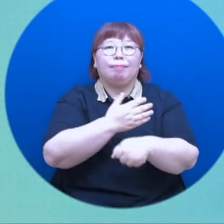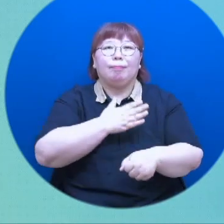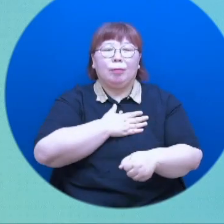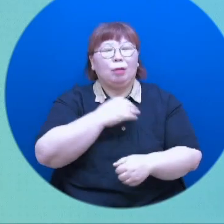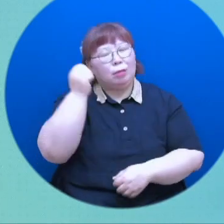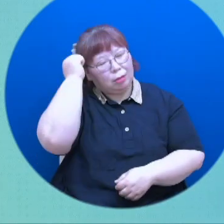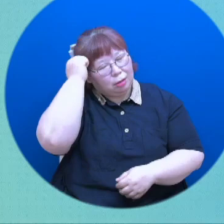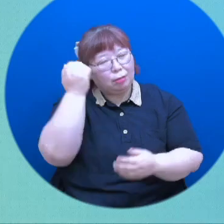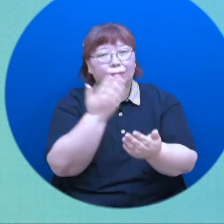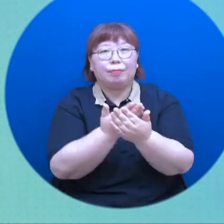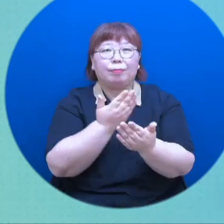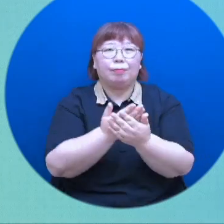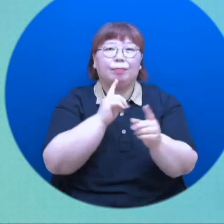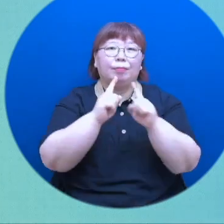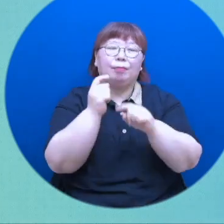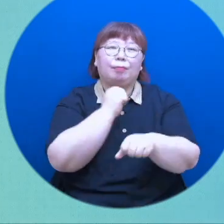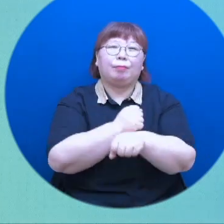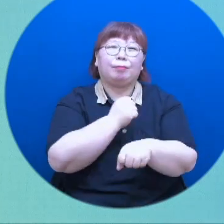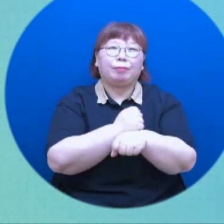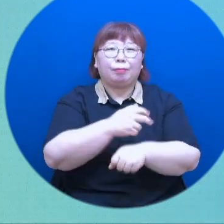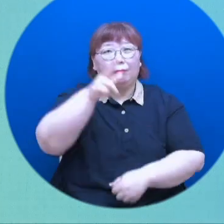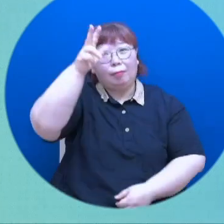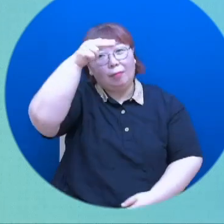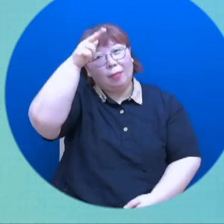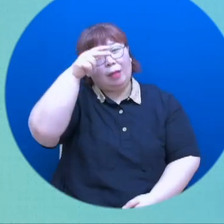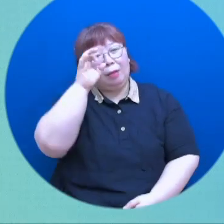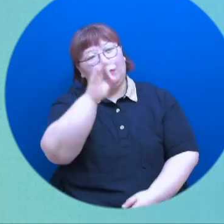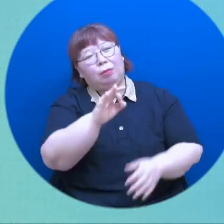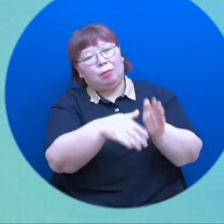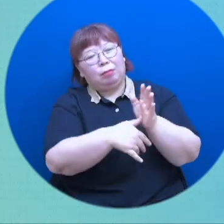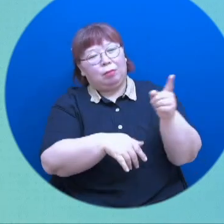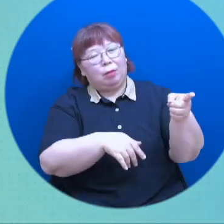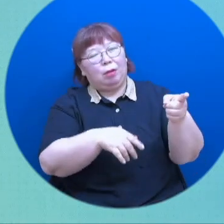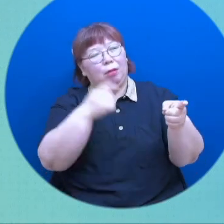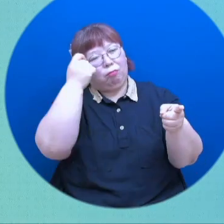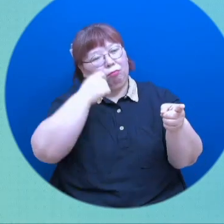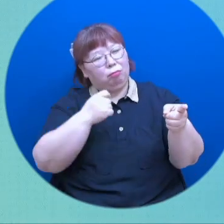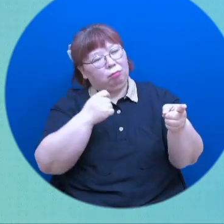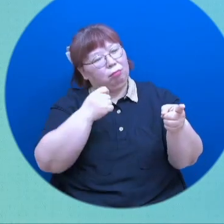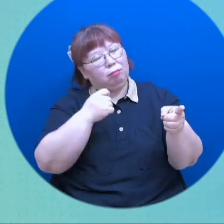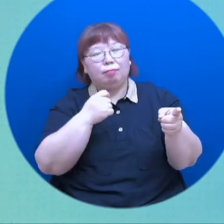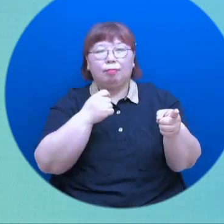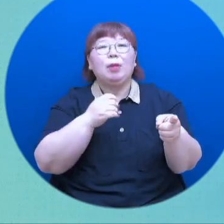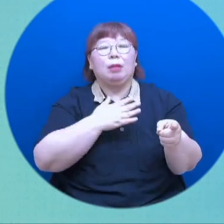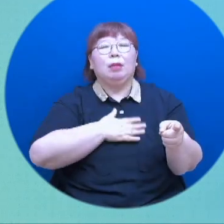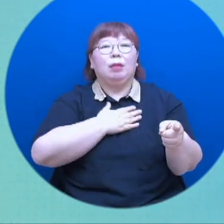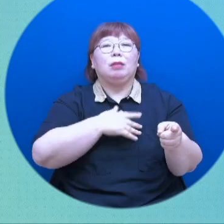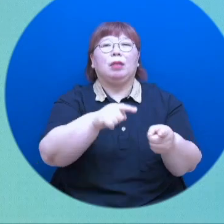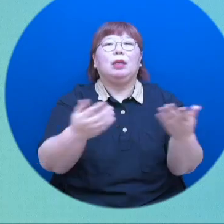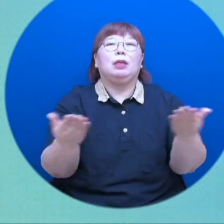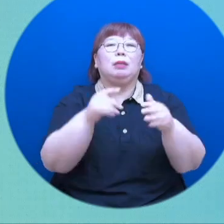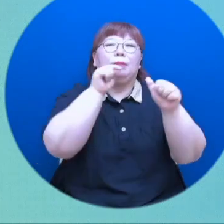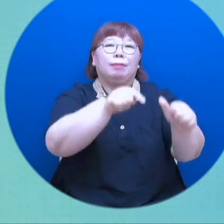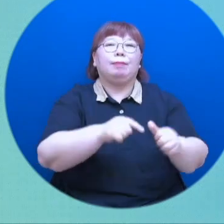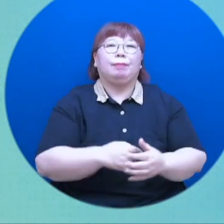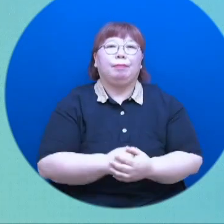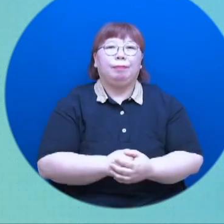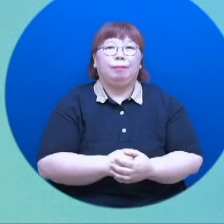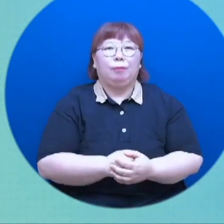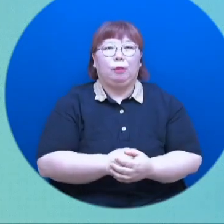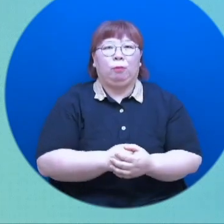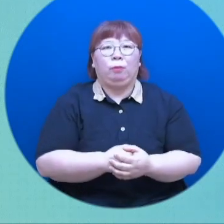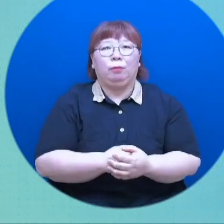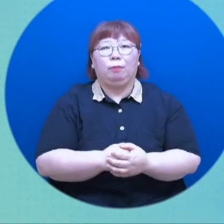재워주세요. 경찰관 아저씨들이 불쌍히 여겨서 그로 하여금 급사일을 시킵니다.